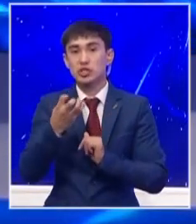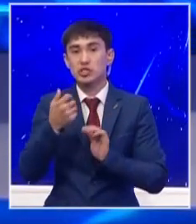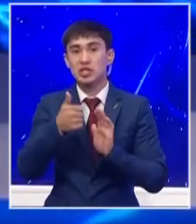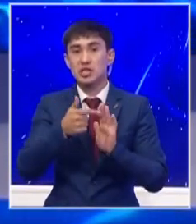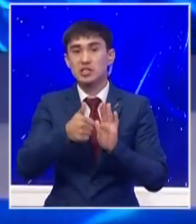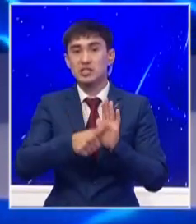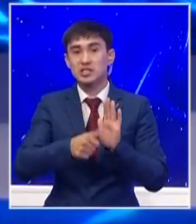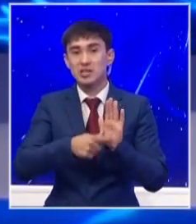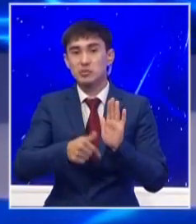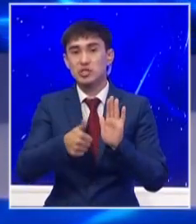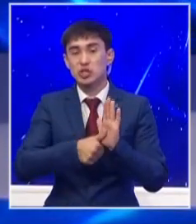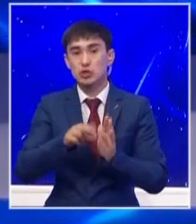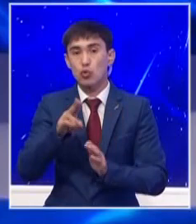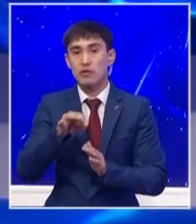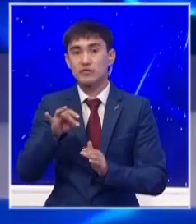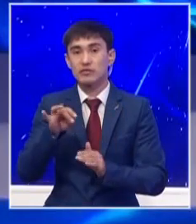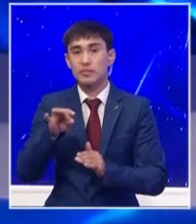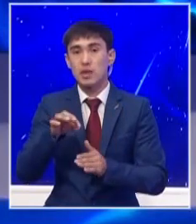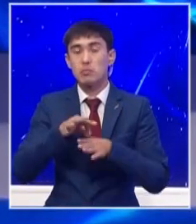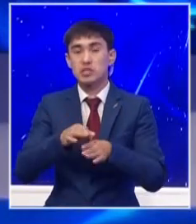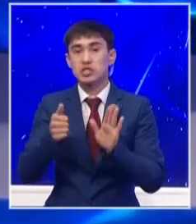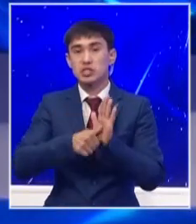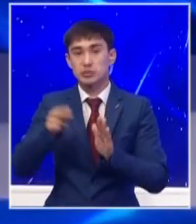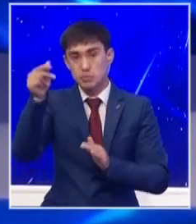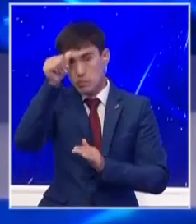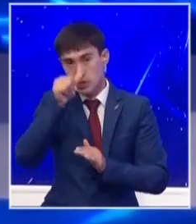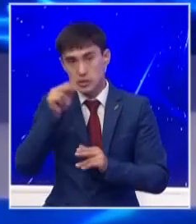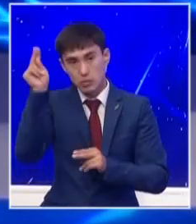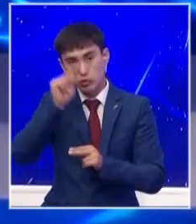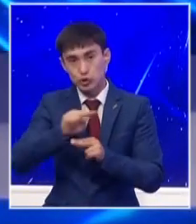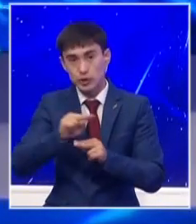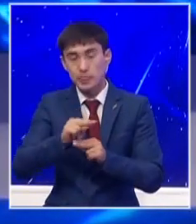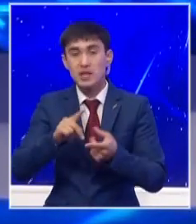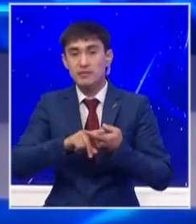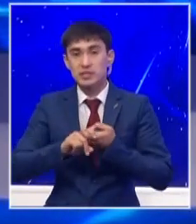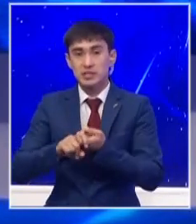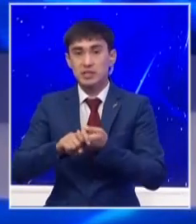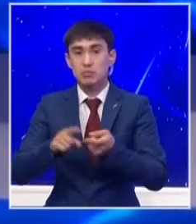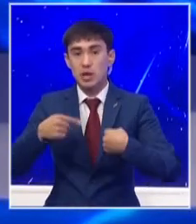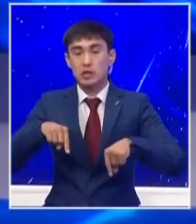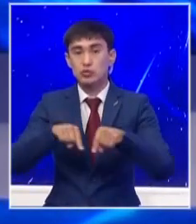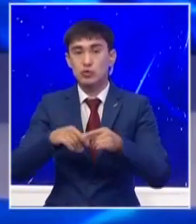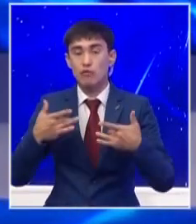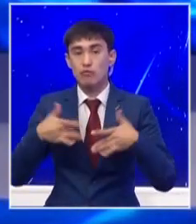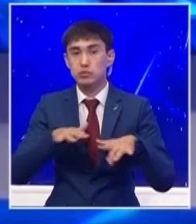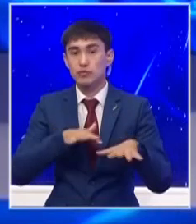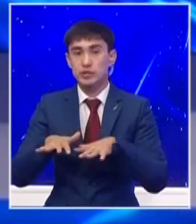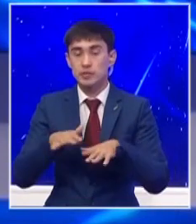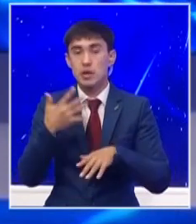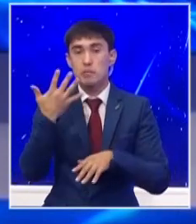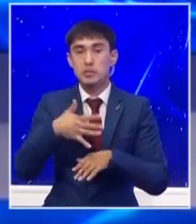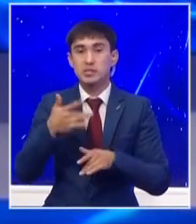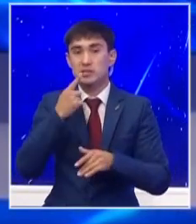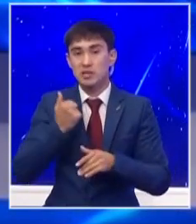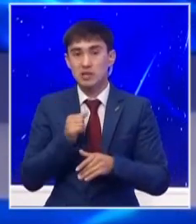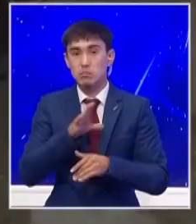65-476 Кунаевского гарнизона, прошли 6-месячный курс обучения, в связи с чем в части был организован выпускной вечер. Около